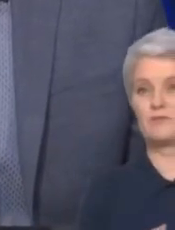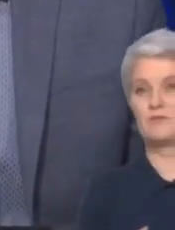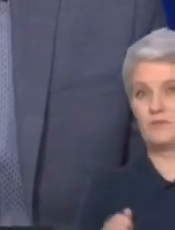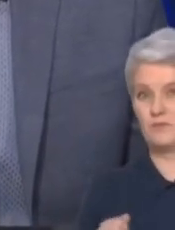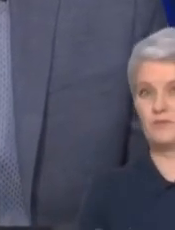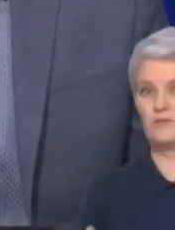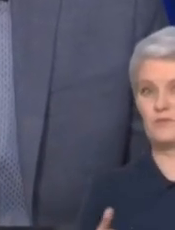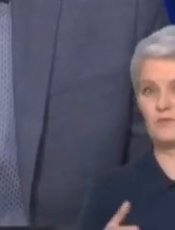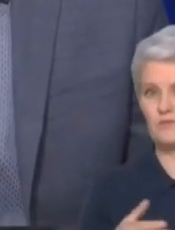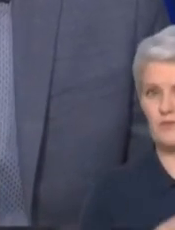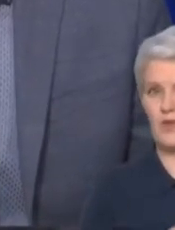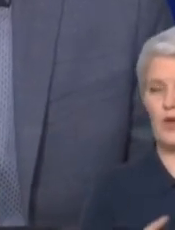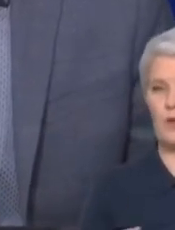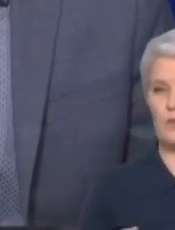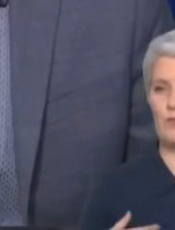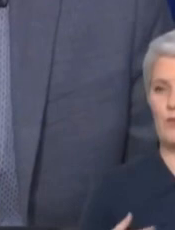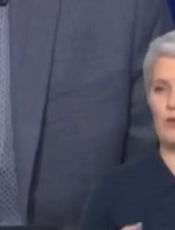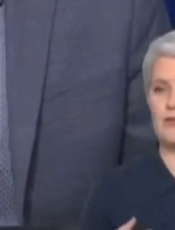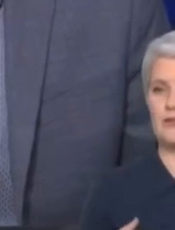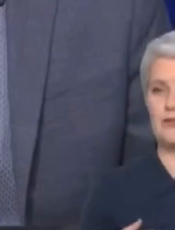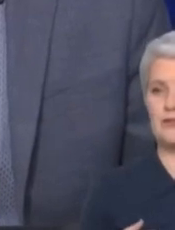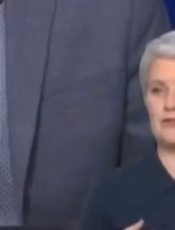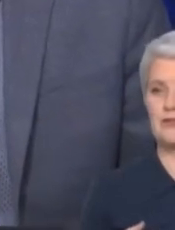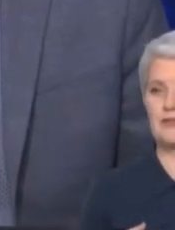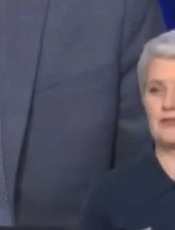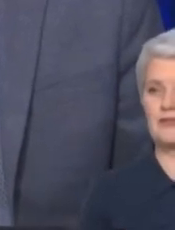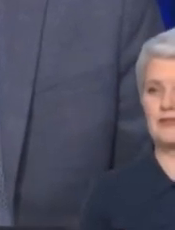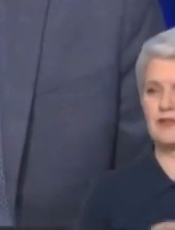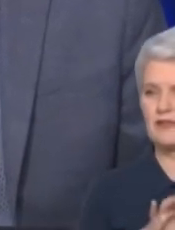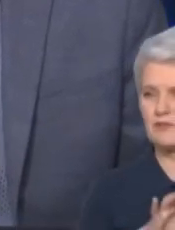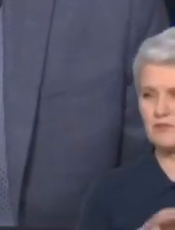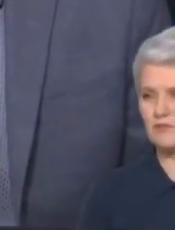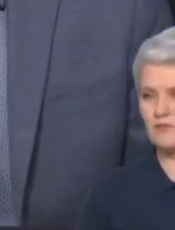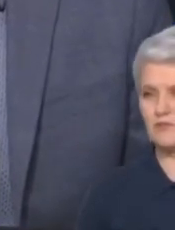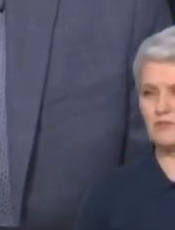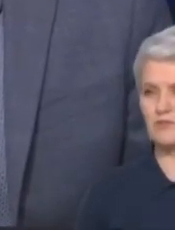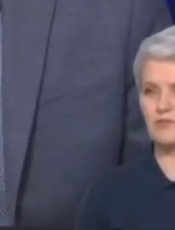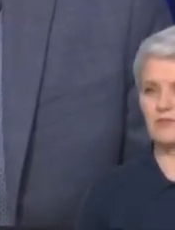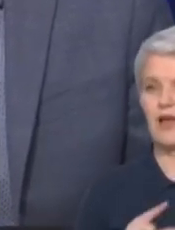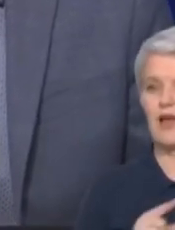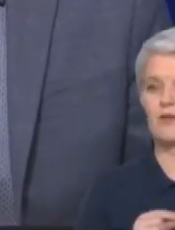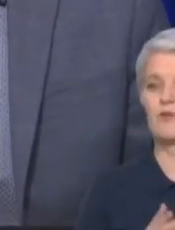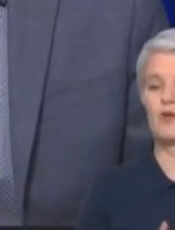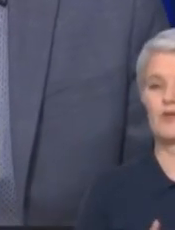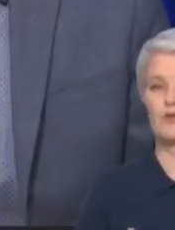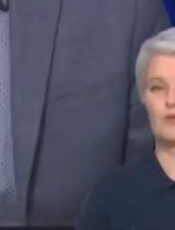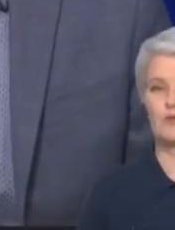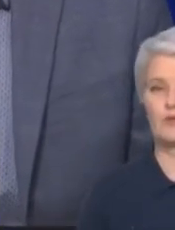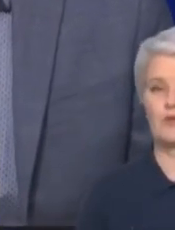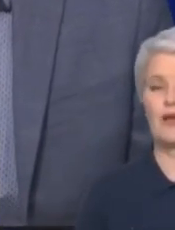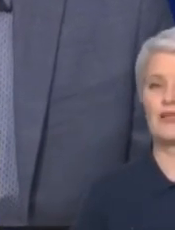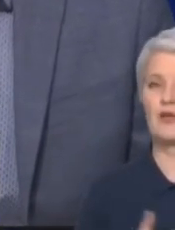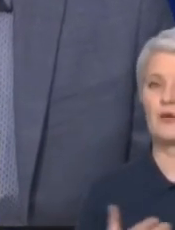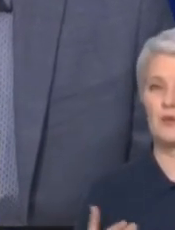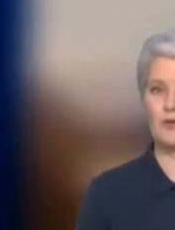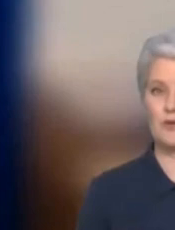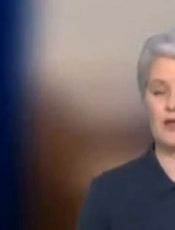можна, коротко поясніть, давайте повністю по процедурі спробуємо пройтися, будь ласка. Доброго дня,